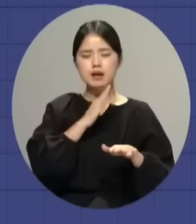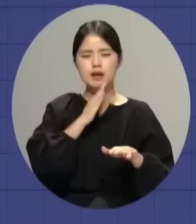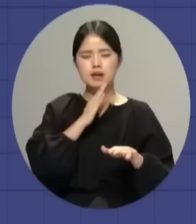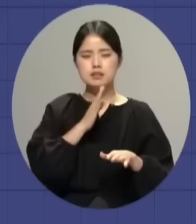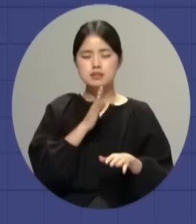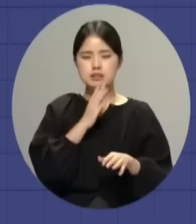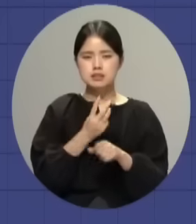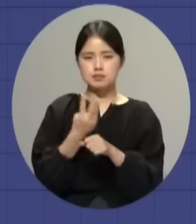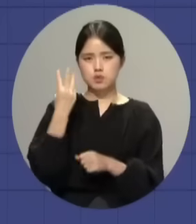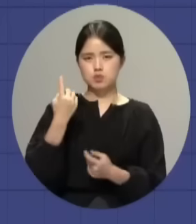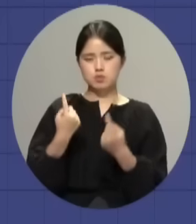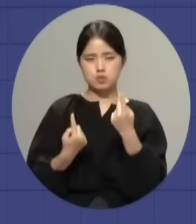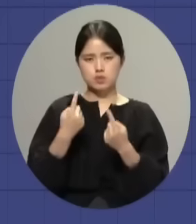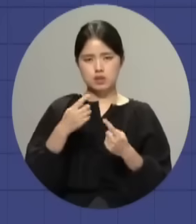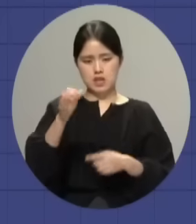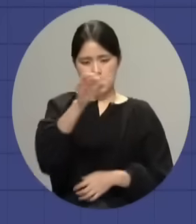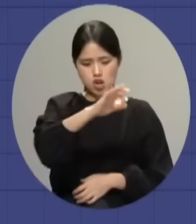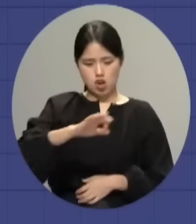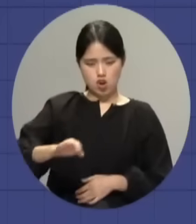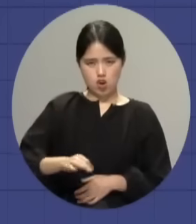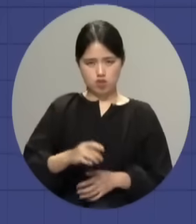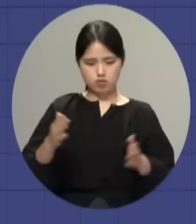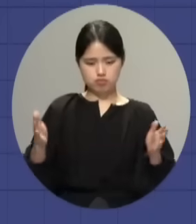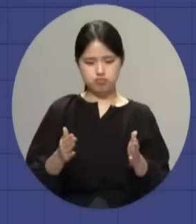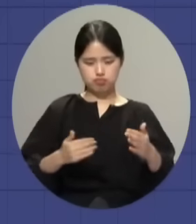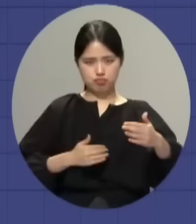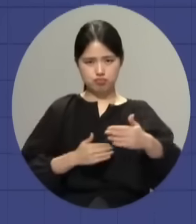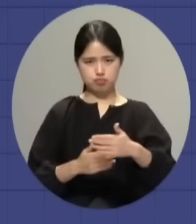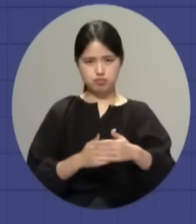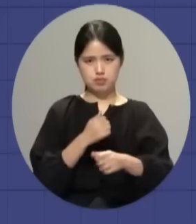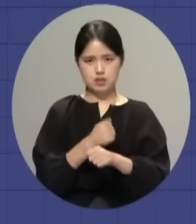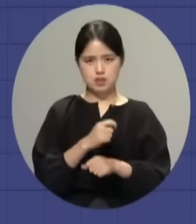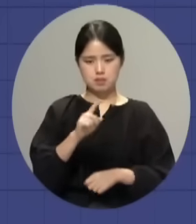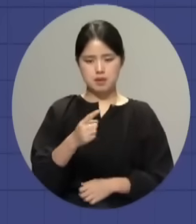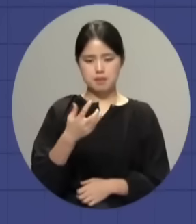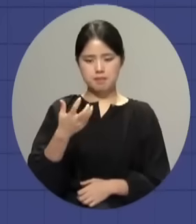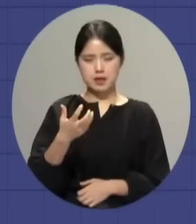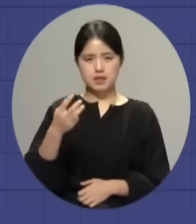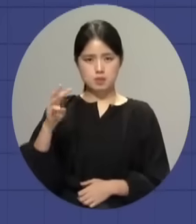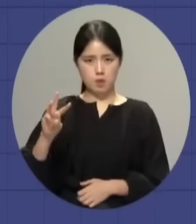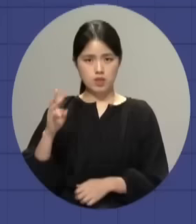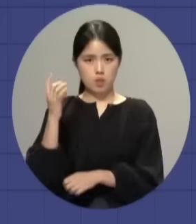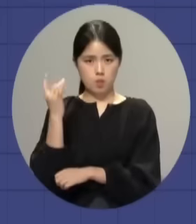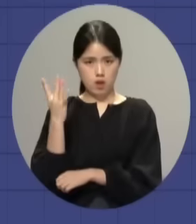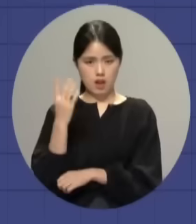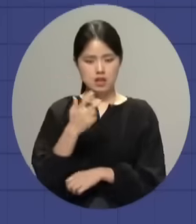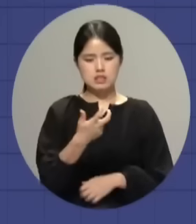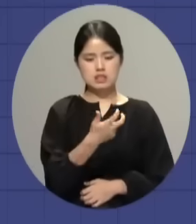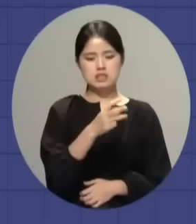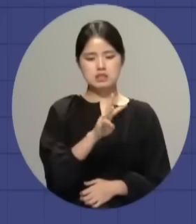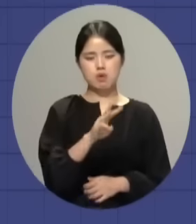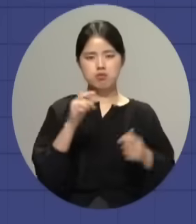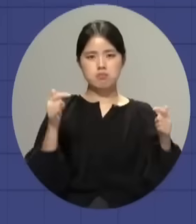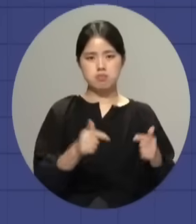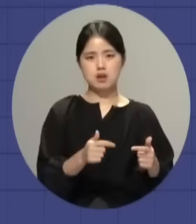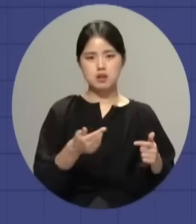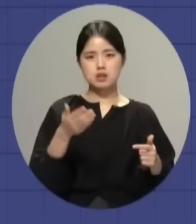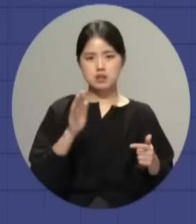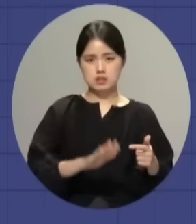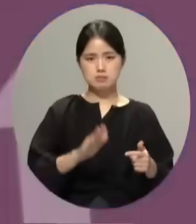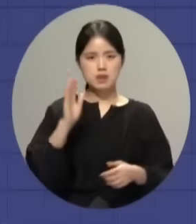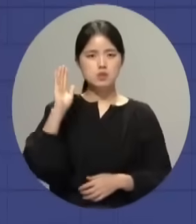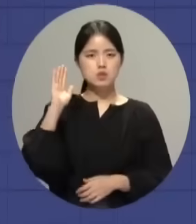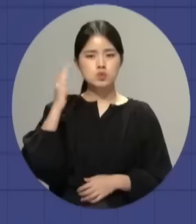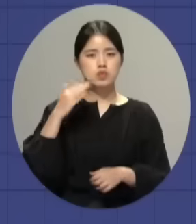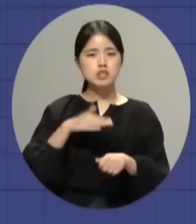3년 전 제품보다 열선 배치 등을 줄여 소비 전력은 180W에서 70W로 대폭 낮아졌지만 최신